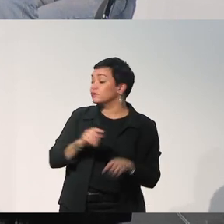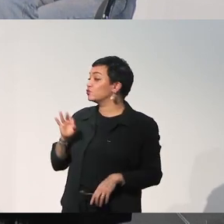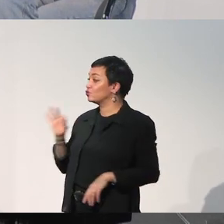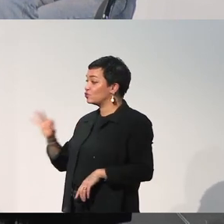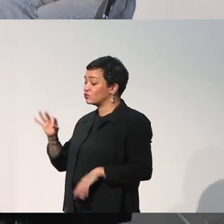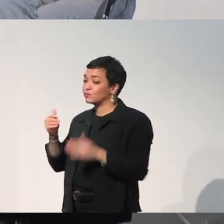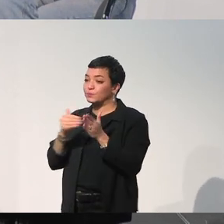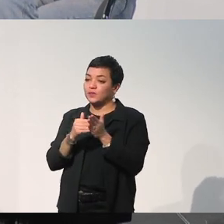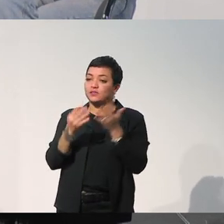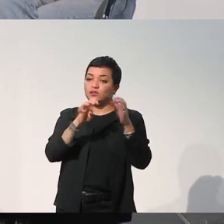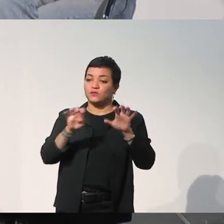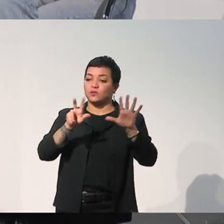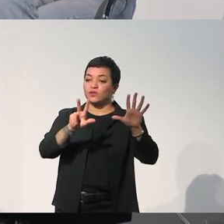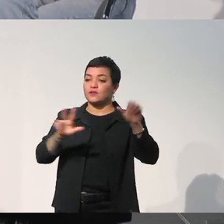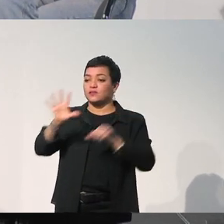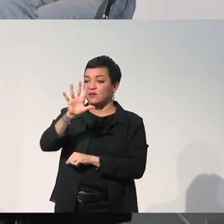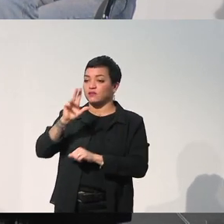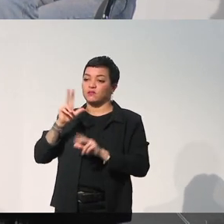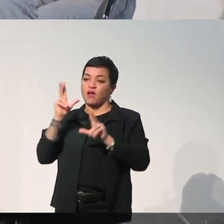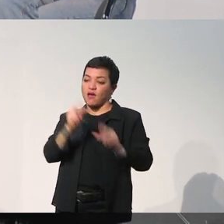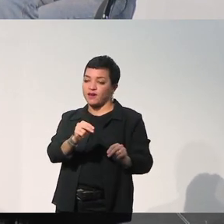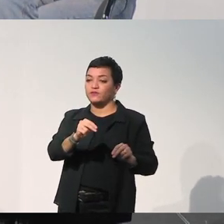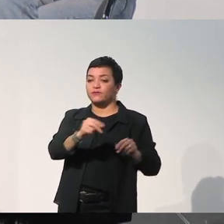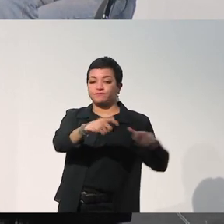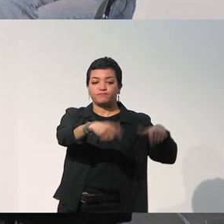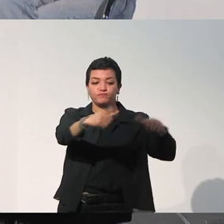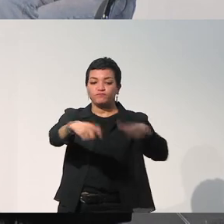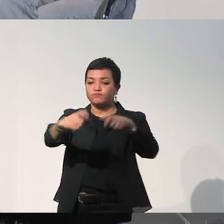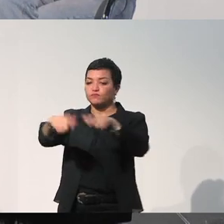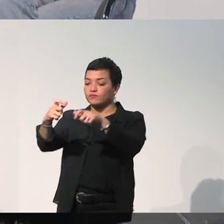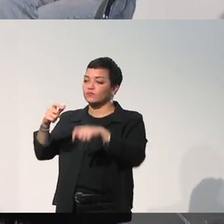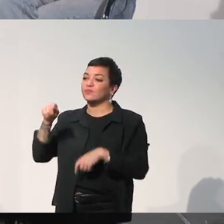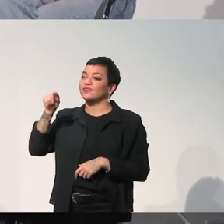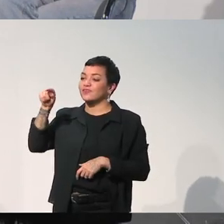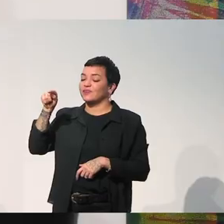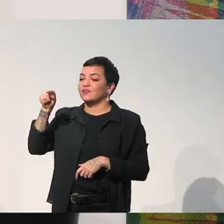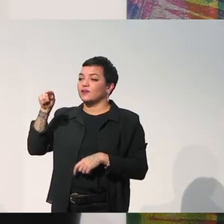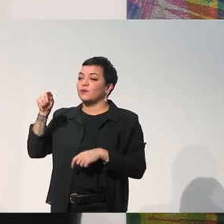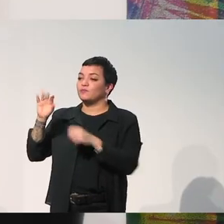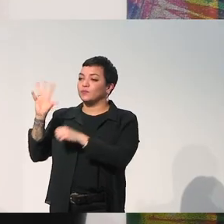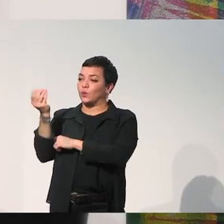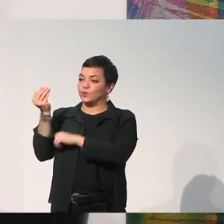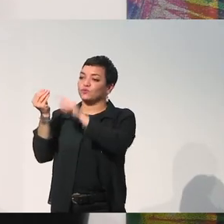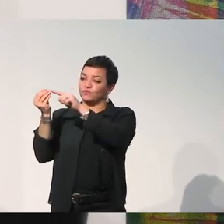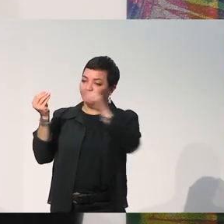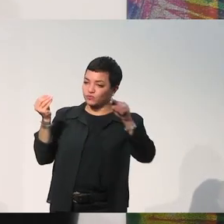85 dans cette station balnéaire, qui est à 20 km au nord de Beyrouth, c'est une région qui est relativement